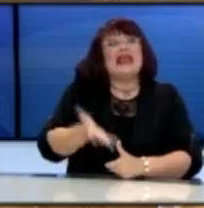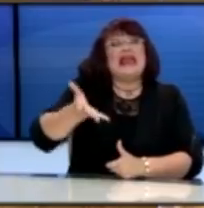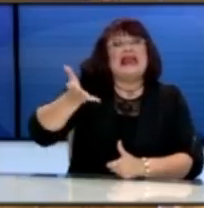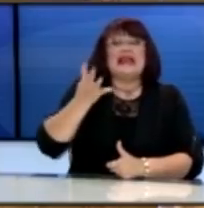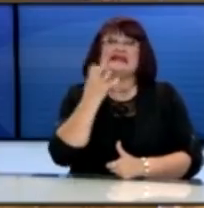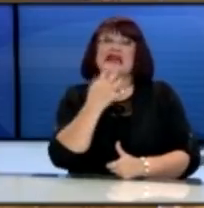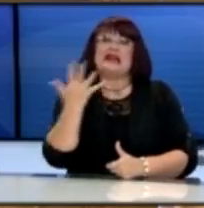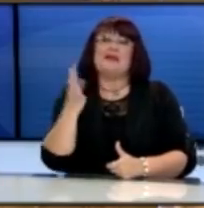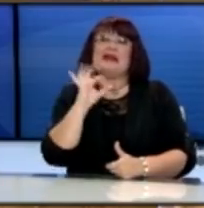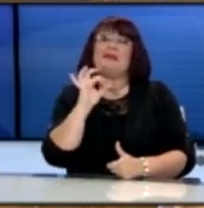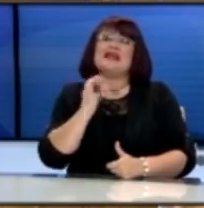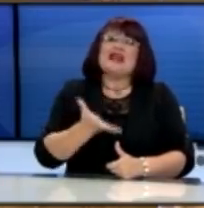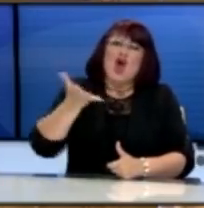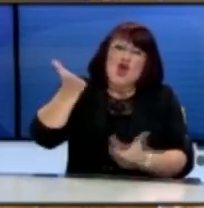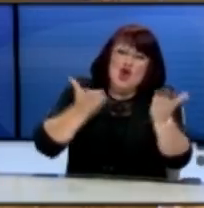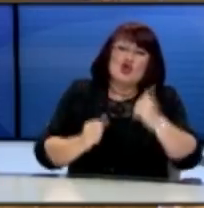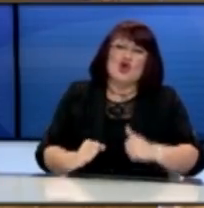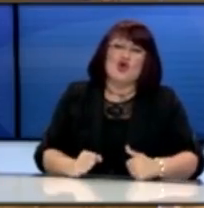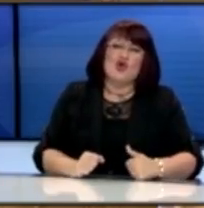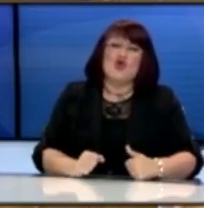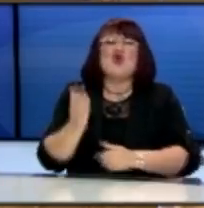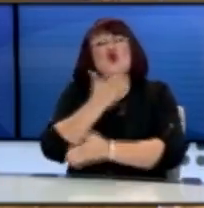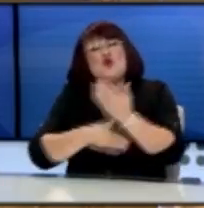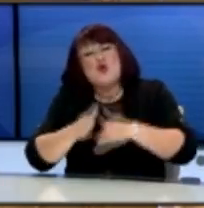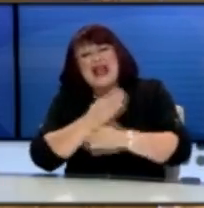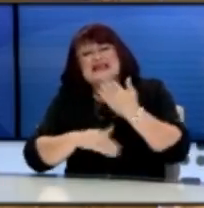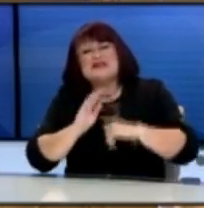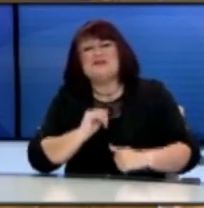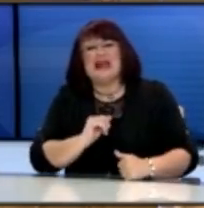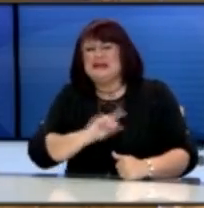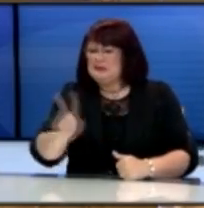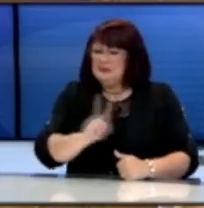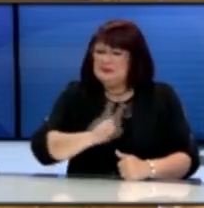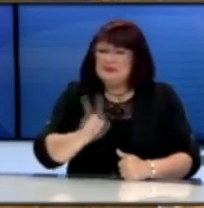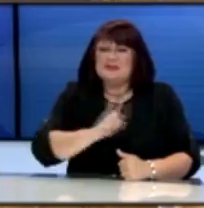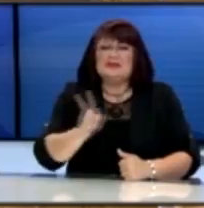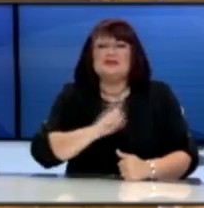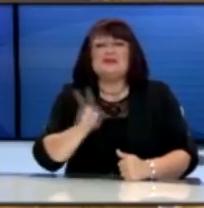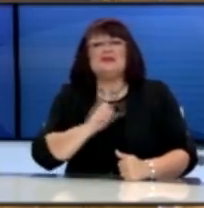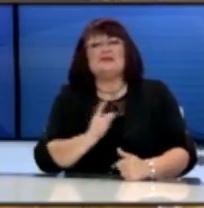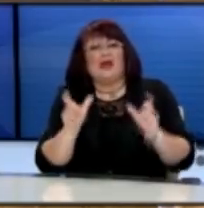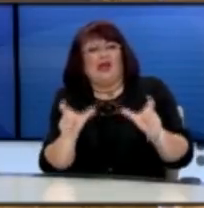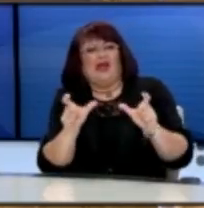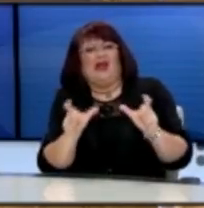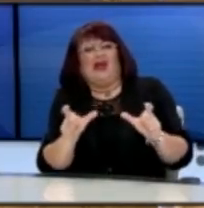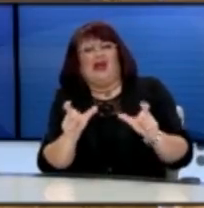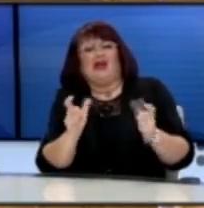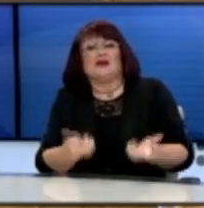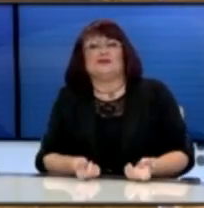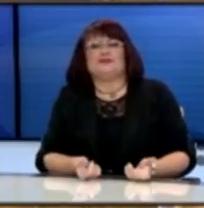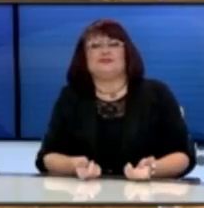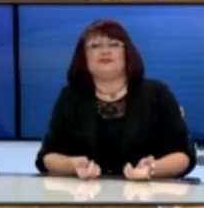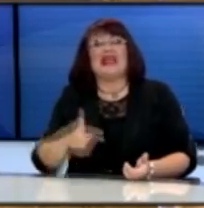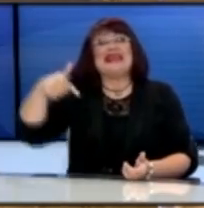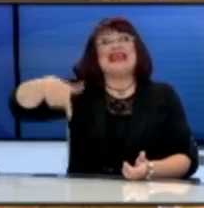είναι 45 με 50 χρονών, εξουθενωμένοι από τις τεράστιες μετακινήσεις και τη συνεχή επιφυλακή. Στα